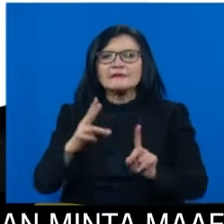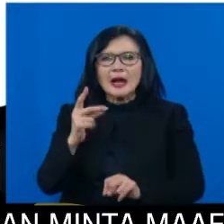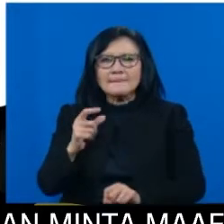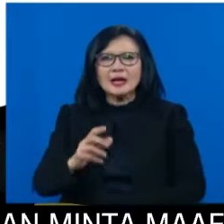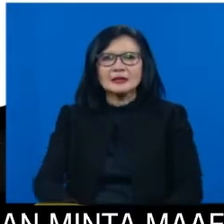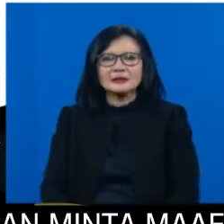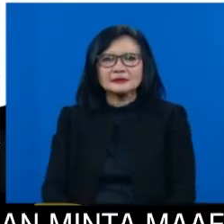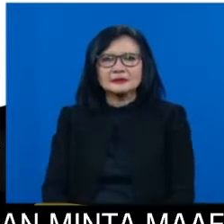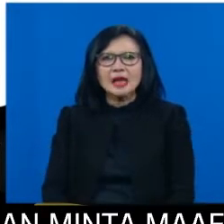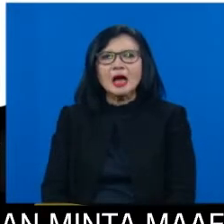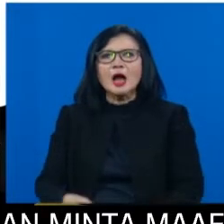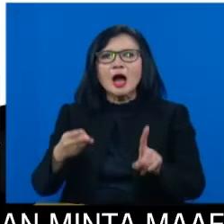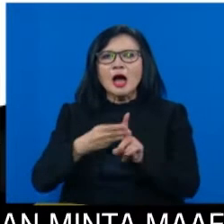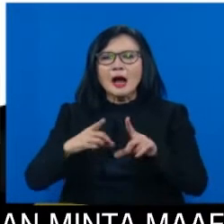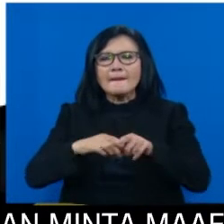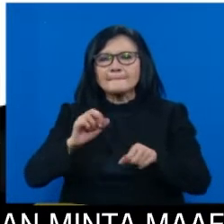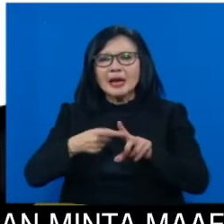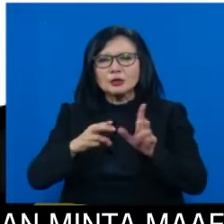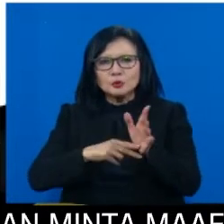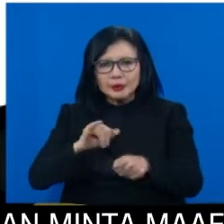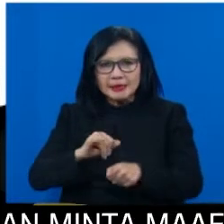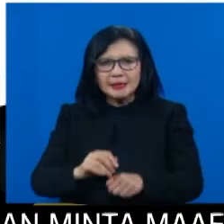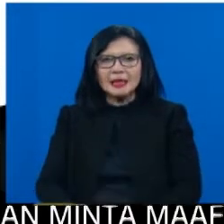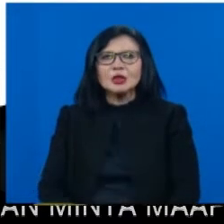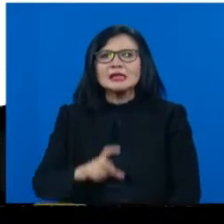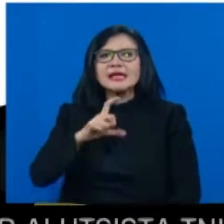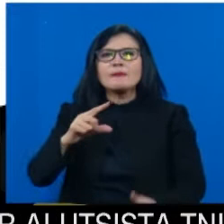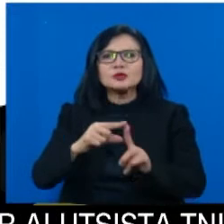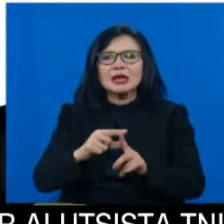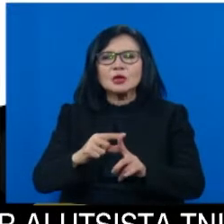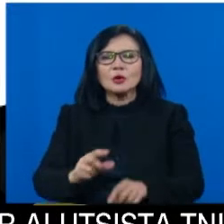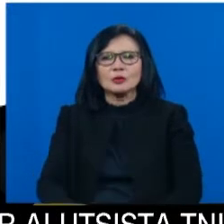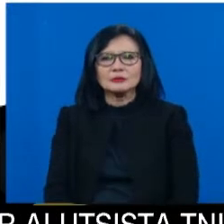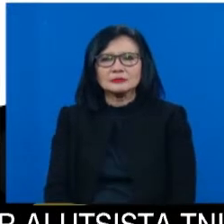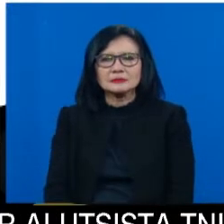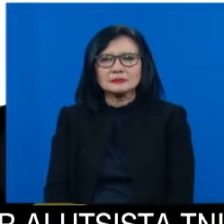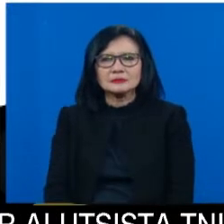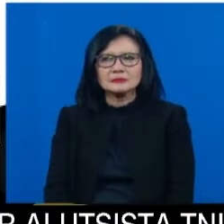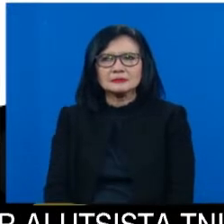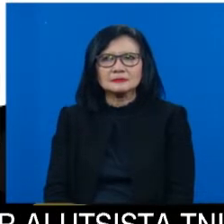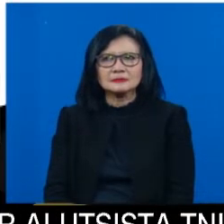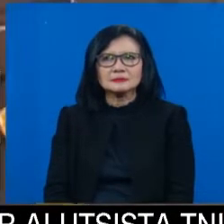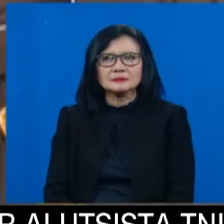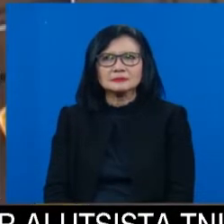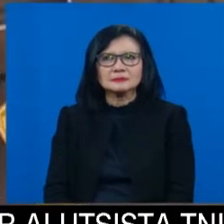Kompol baikuni Wibowo kompor capputranto dan AKP Irfan widyanto